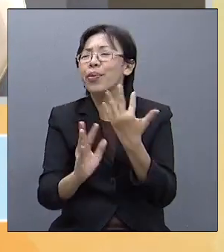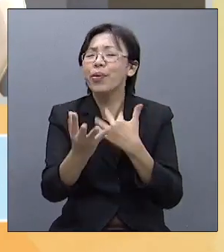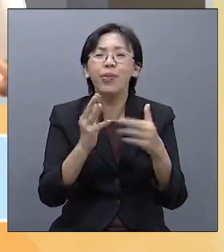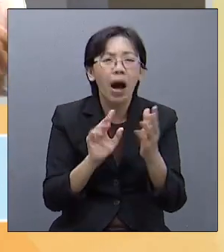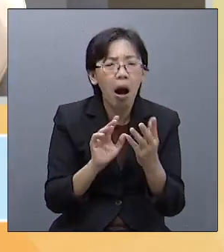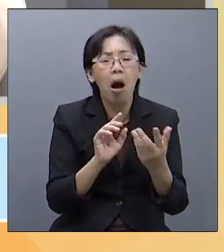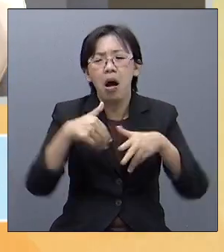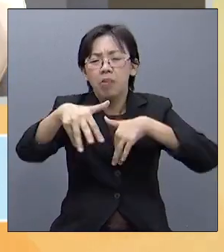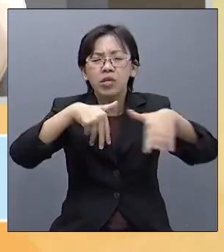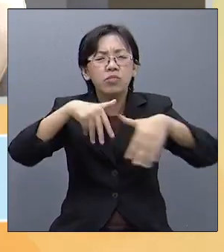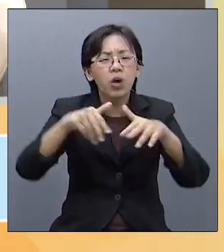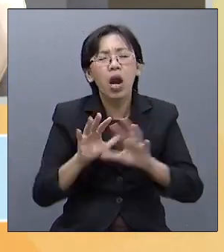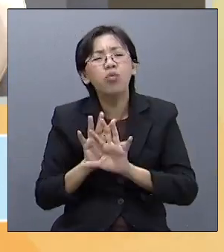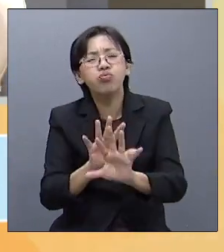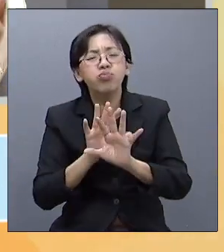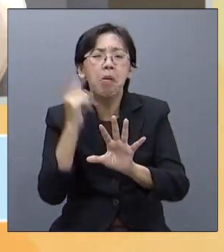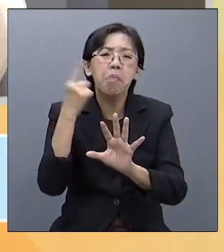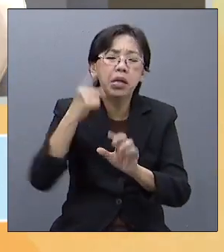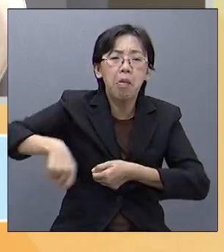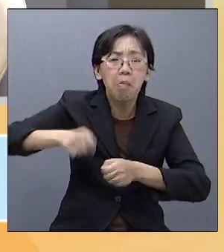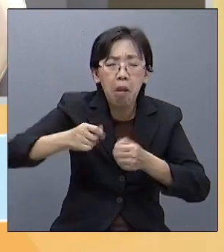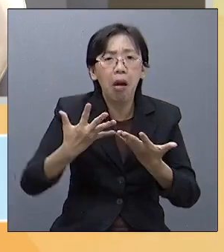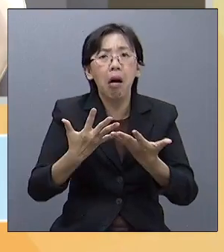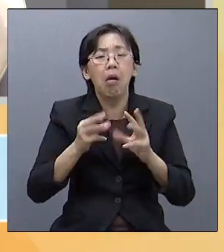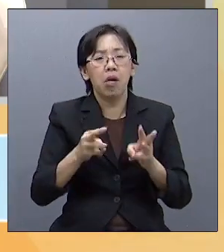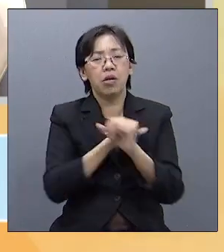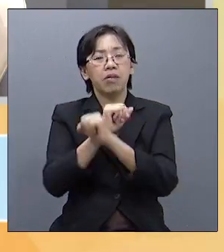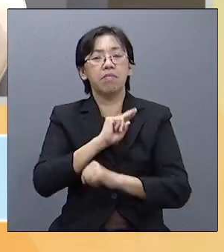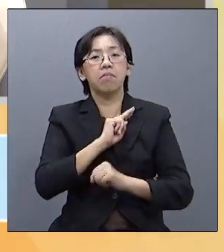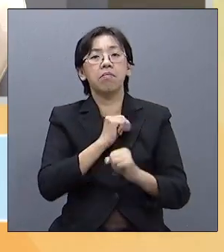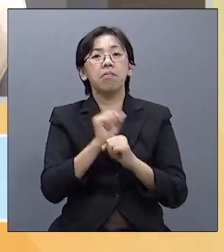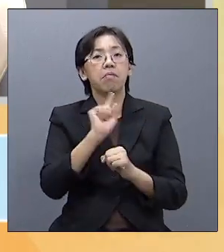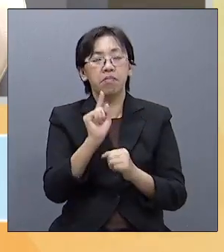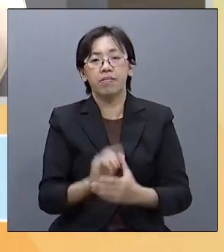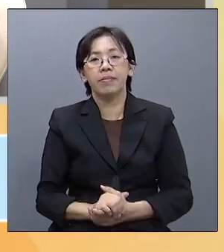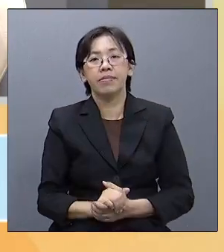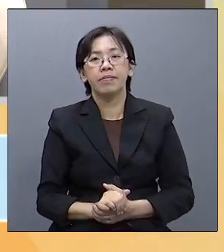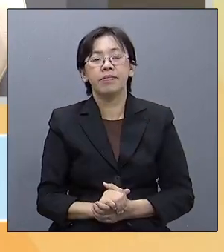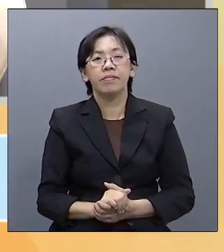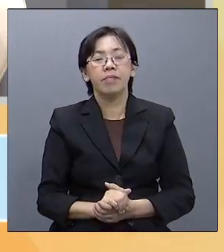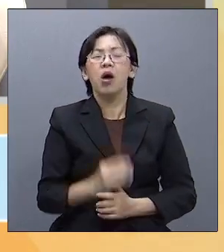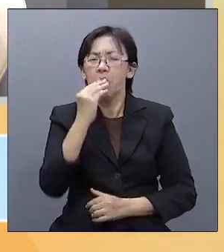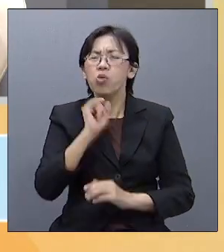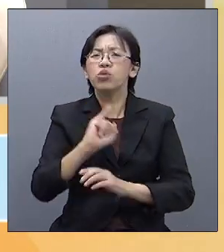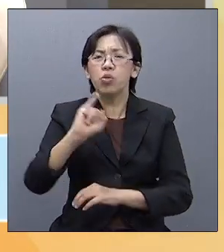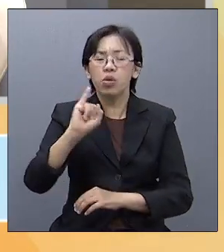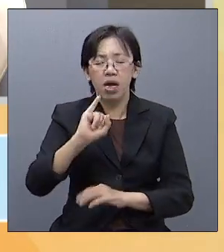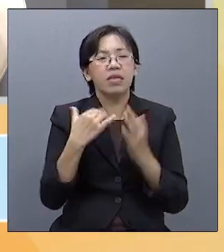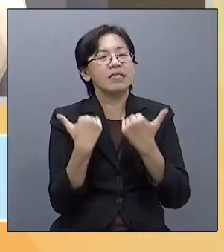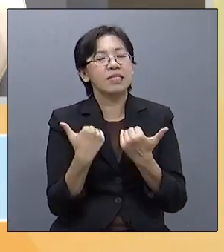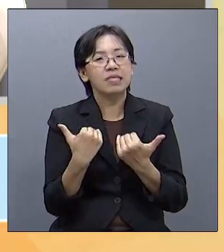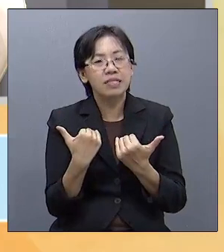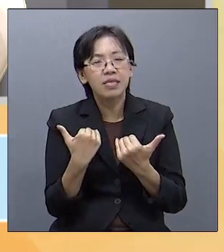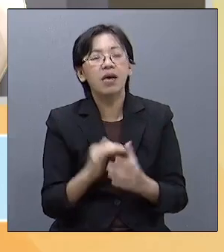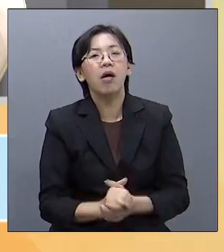คนเป็นจำนวนมากเราจะมีวิธีการดูแลระมัดระวังตนเองยังไงได้บ้างอะคะ โอ้คุณยุ้ยพูดถูกเลยครับจริงๆช่วงนี้เนี่ย